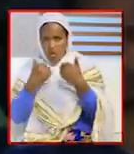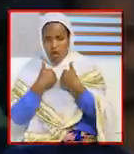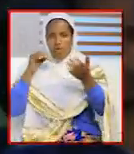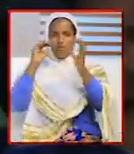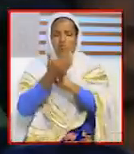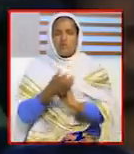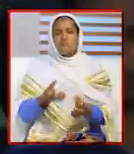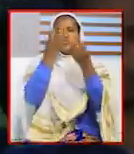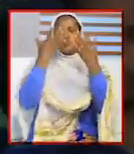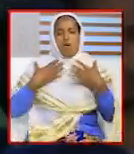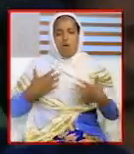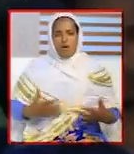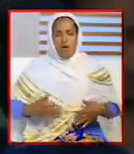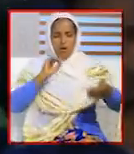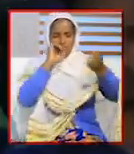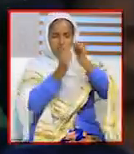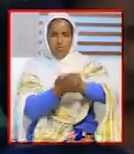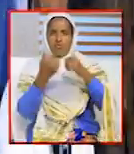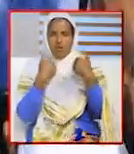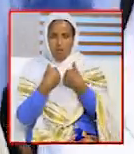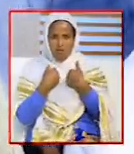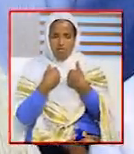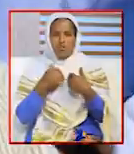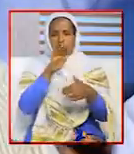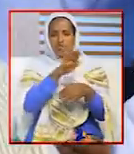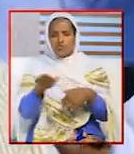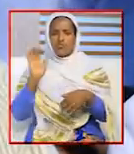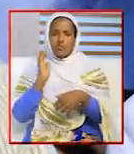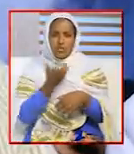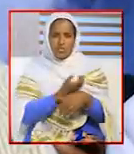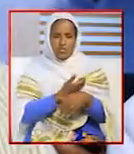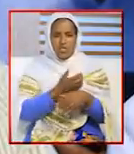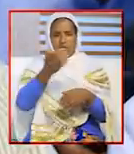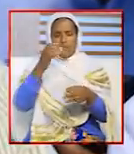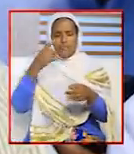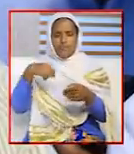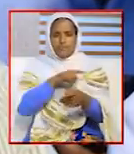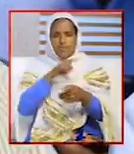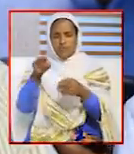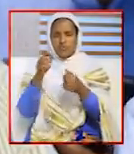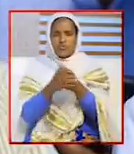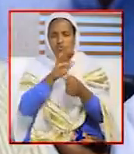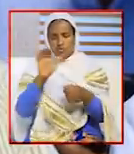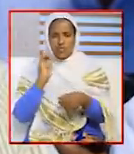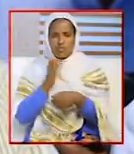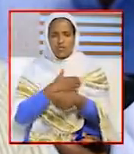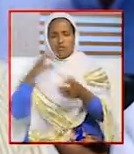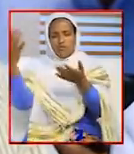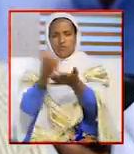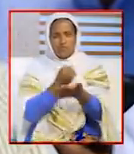ቢኖር ብዙ አካላቶች ይለወጣሉ። ልጆቻችን ለመንጠቅስ